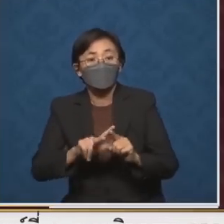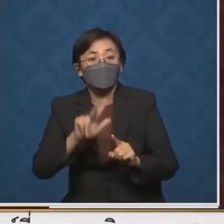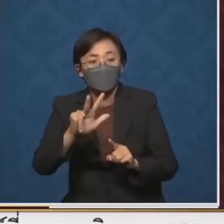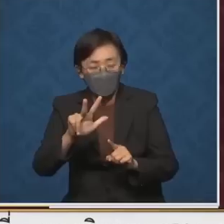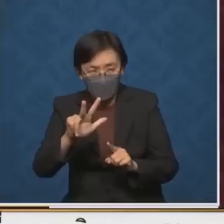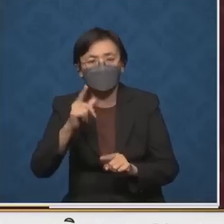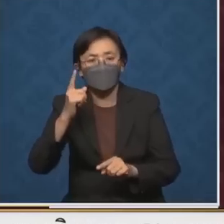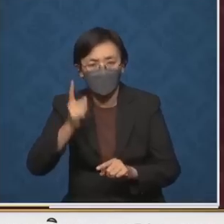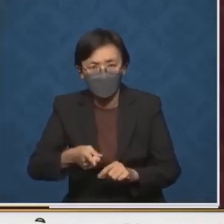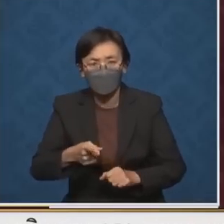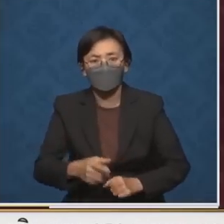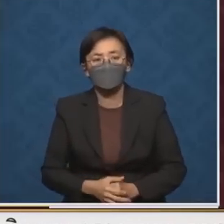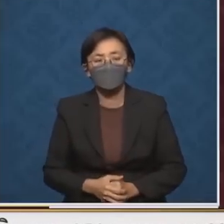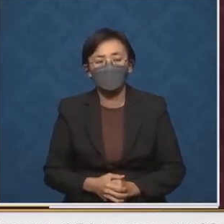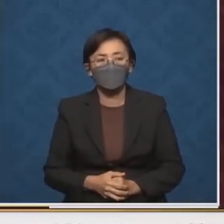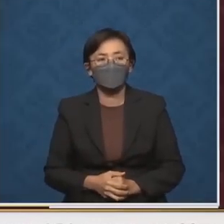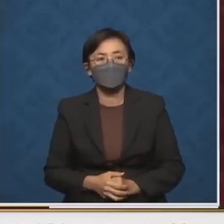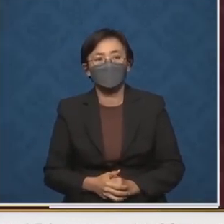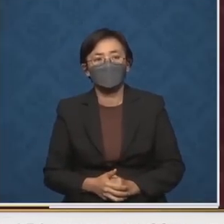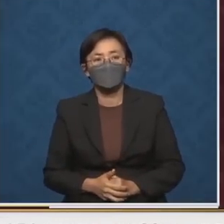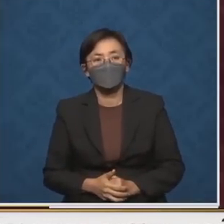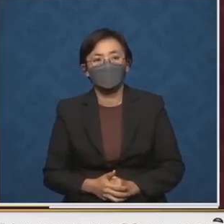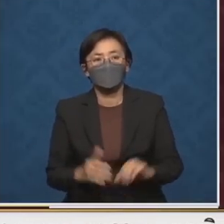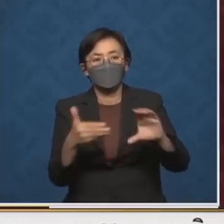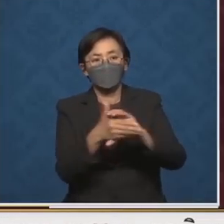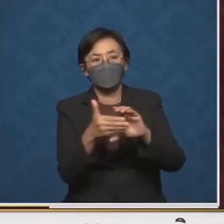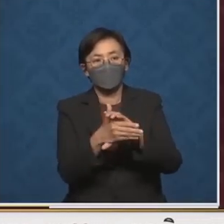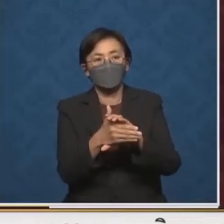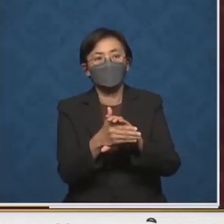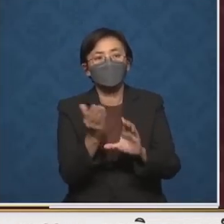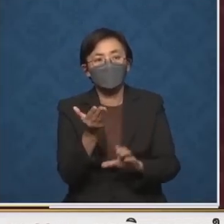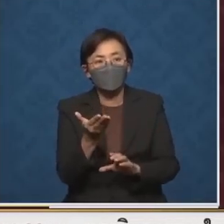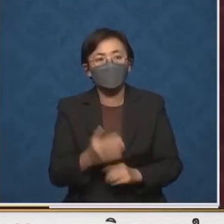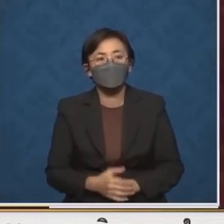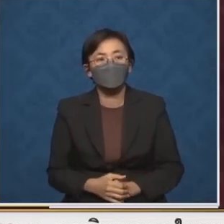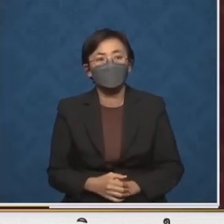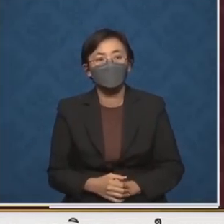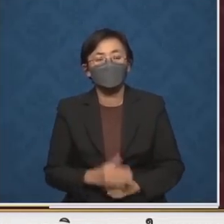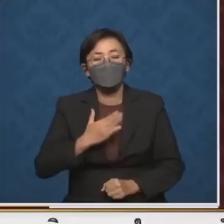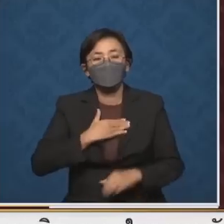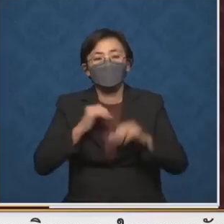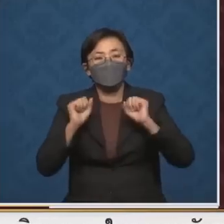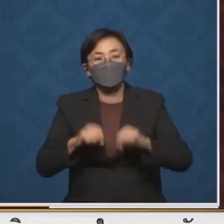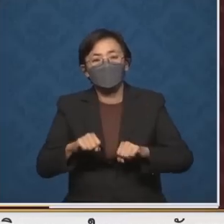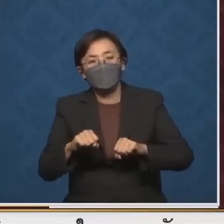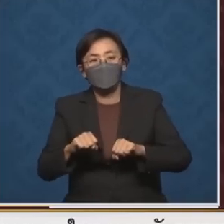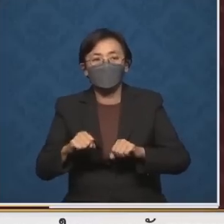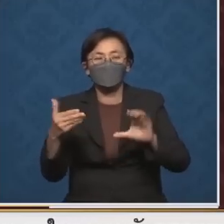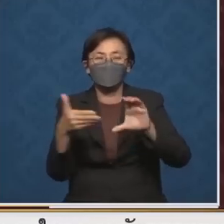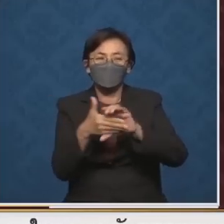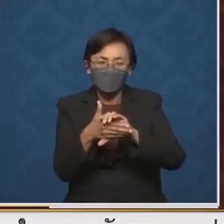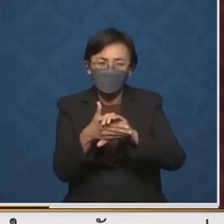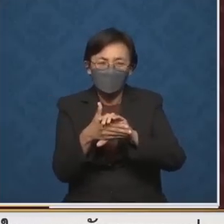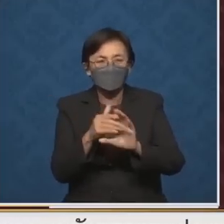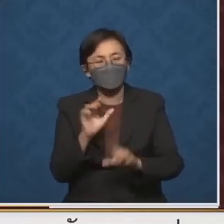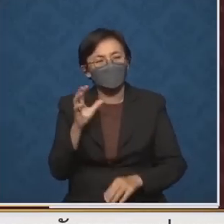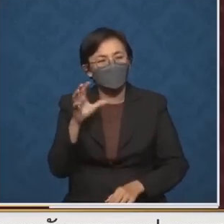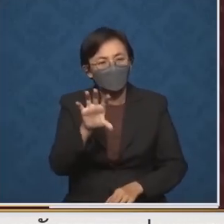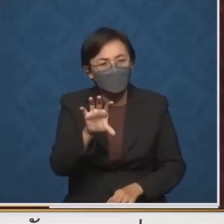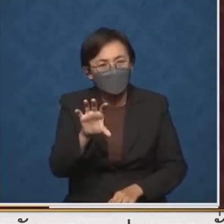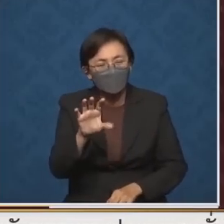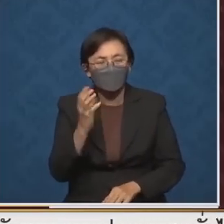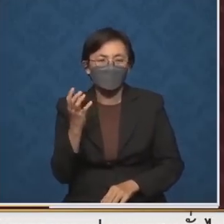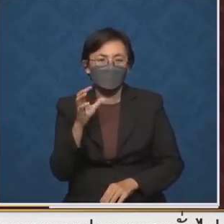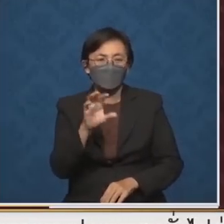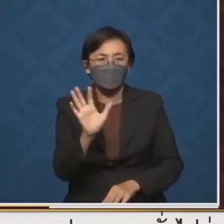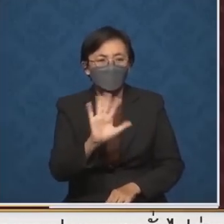ไปดูผ่านตอบไปครับจริผมตดสินใจวจะใส่ผ่านนี้ไม่นะแต่หมอคนนี้